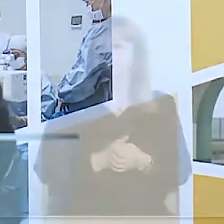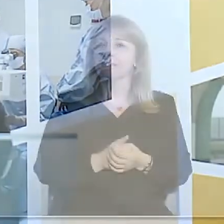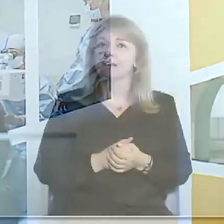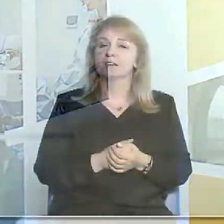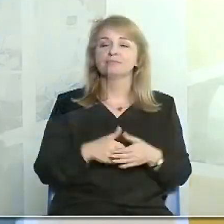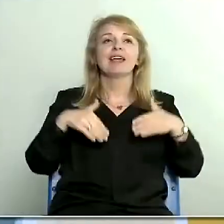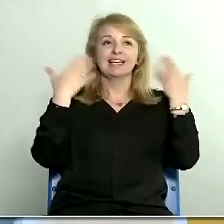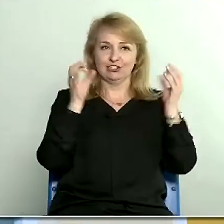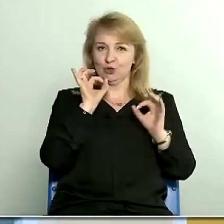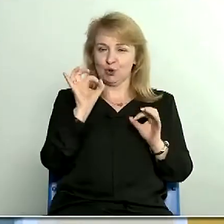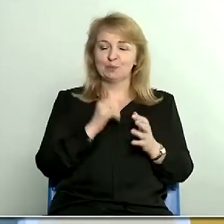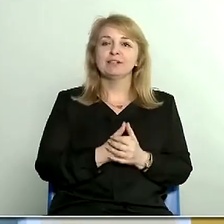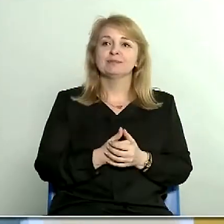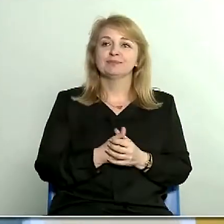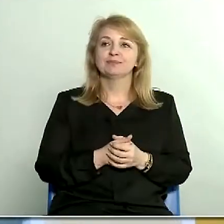Dzień dobry Państwu.